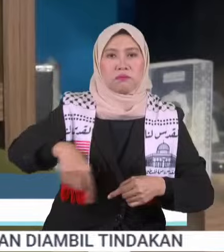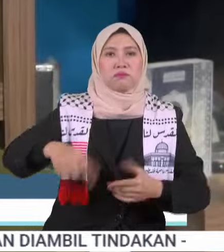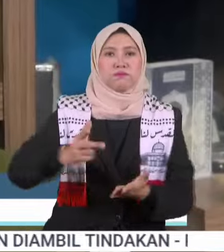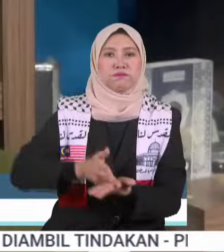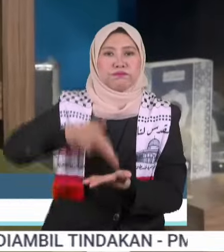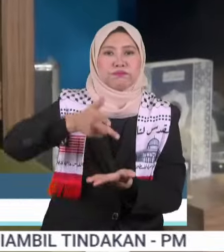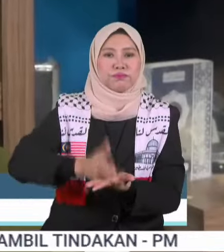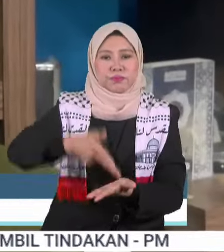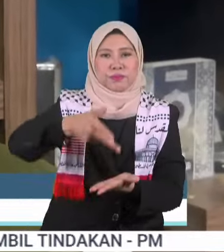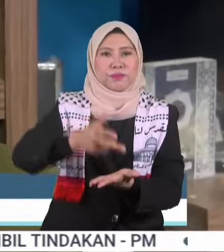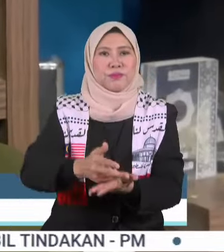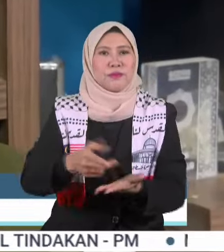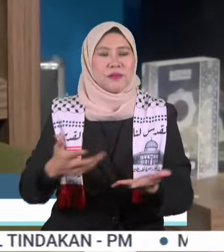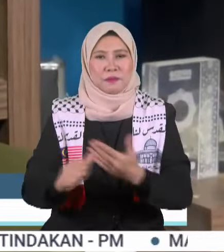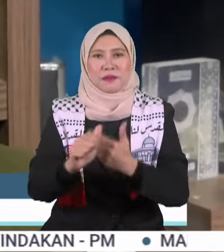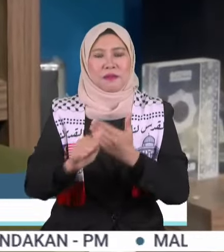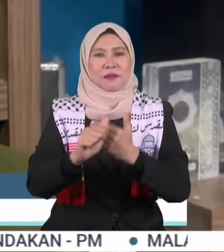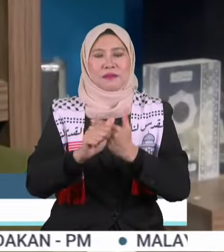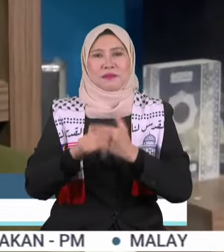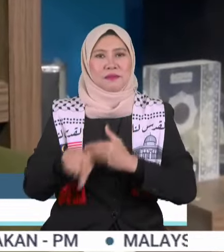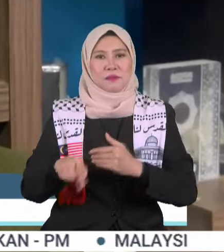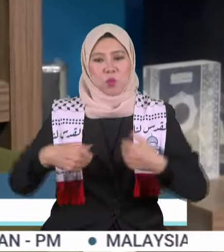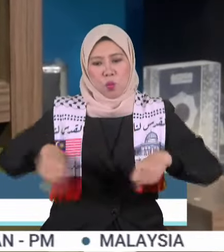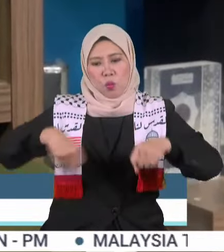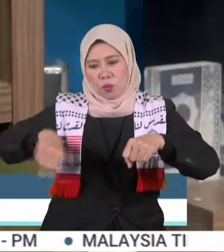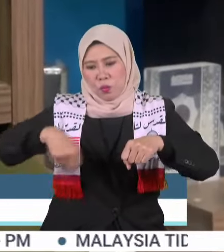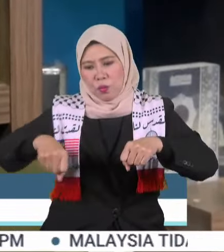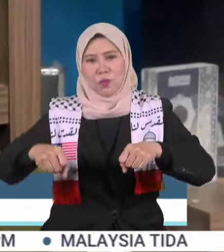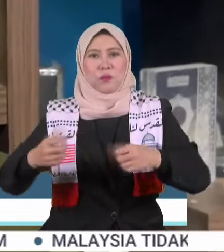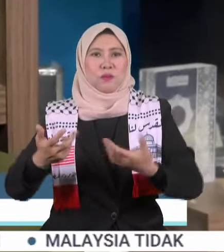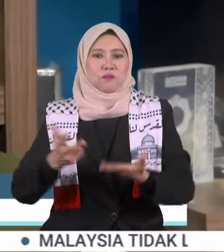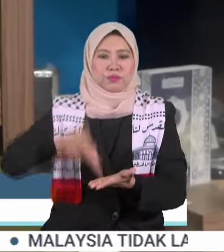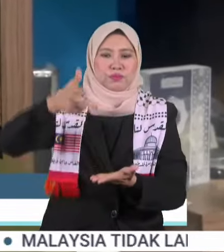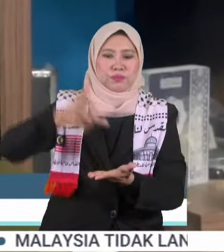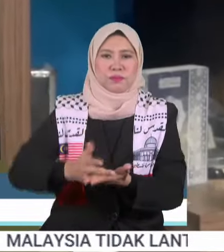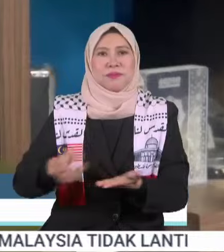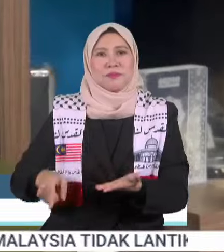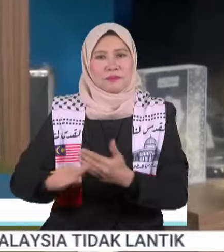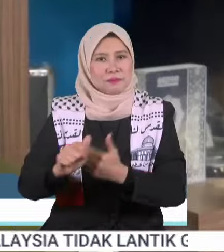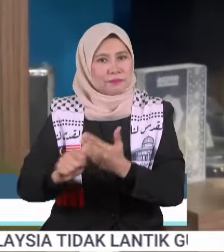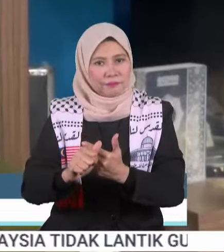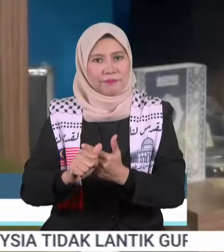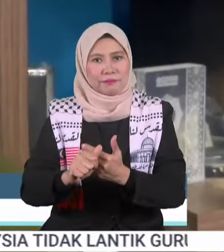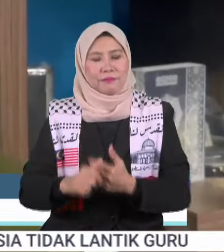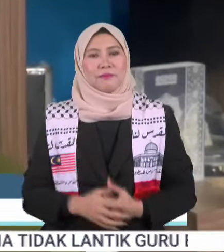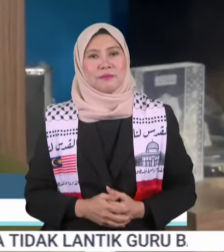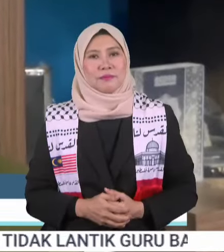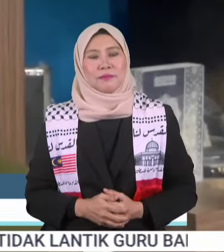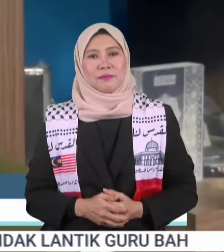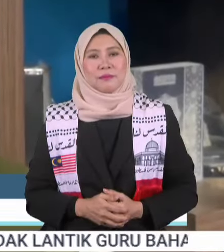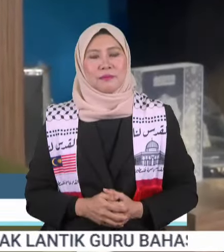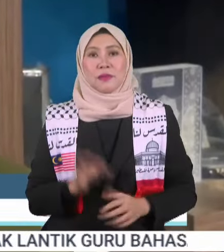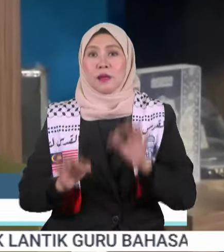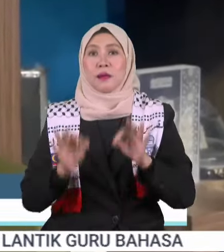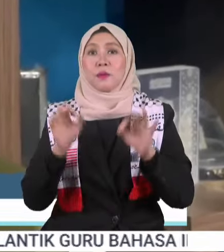Kata membahayalah kepada kenderaan-kenderaan seperti motor apa semua waktu malam kan berjalan apa bahaya. Jadi kalau